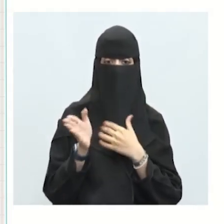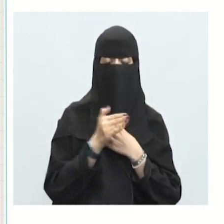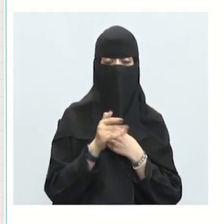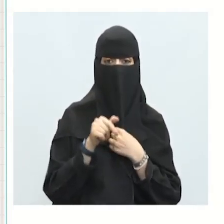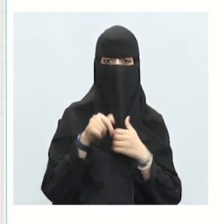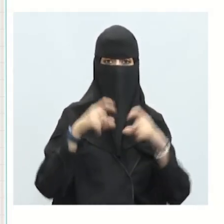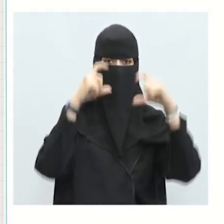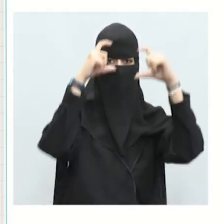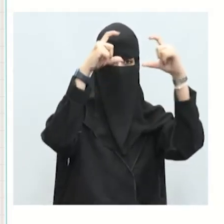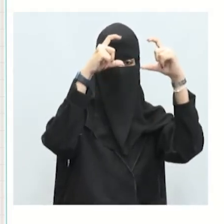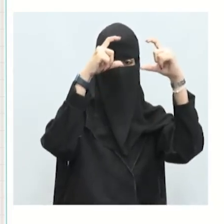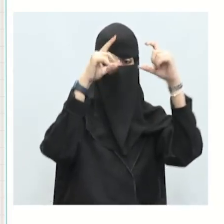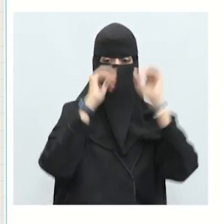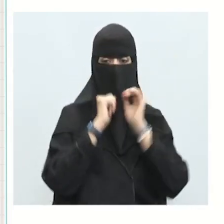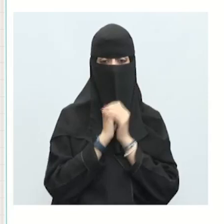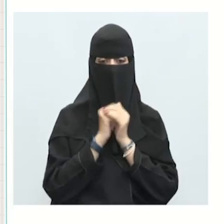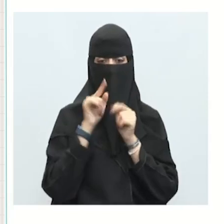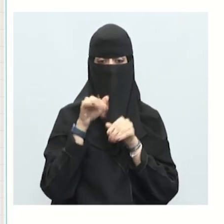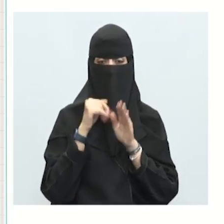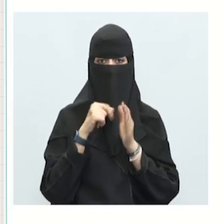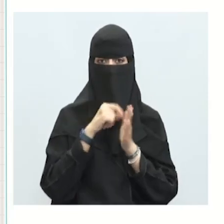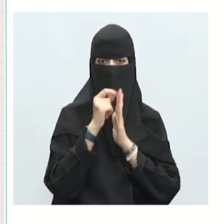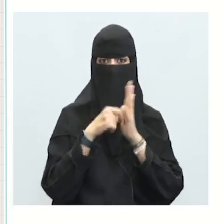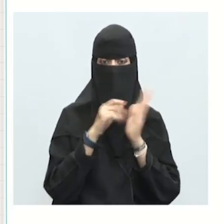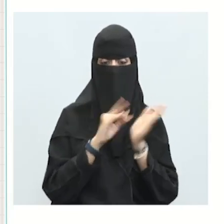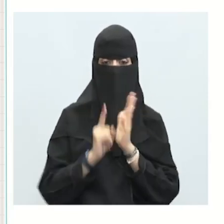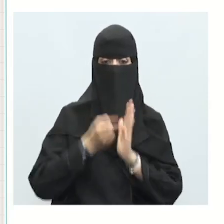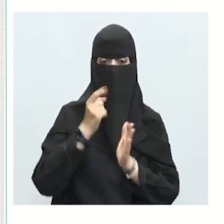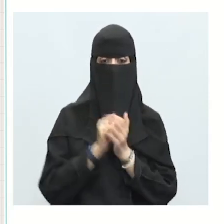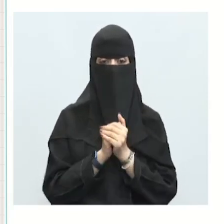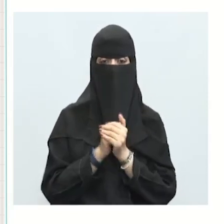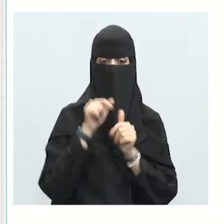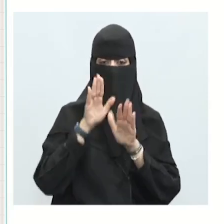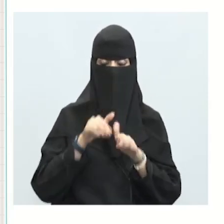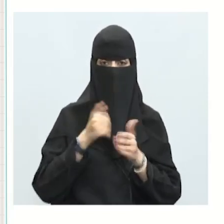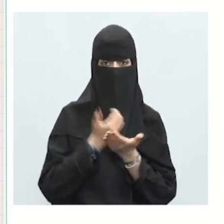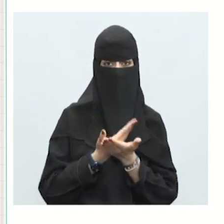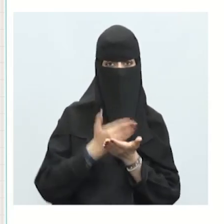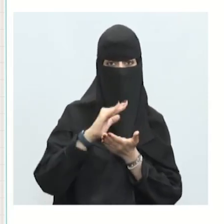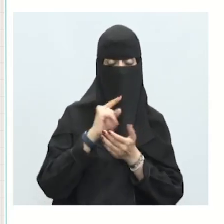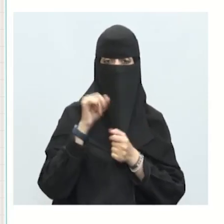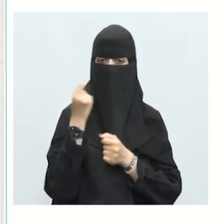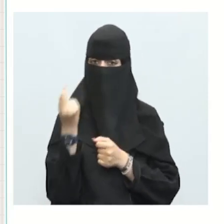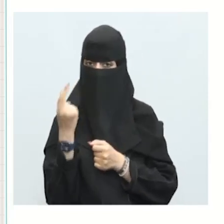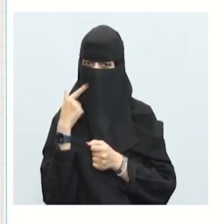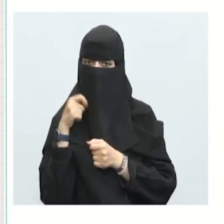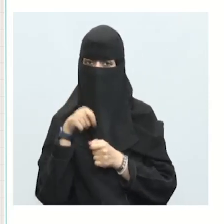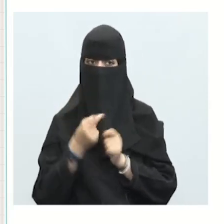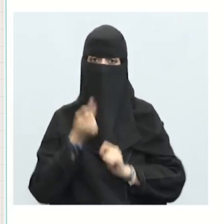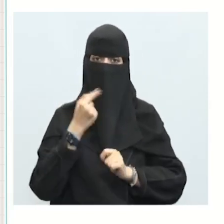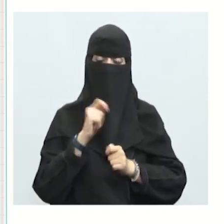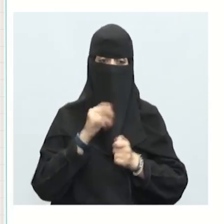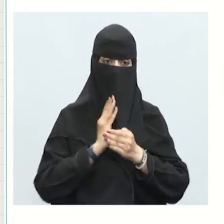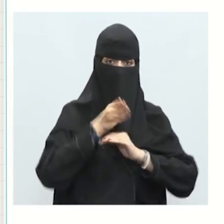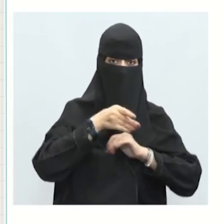في المقطع البرمجي اولا برنت من فضلك ادخل قيمه المتغير اكس